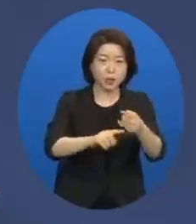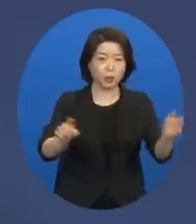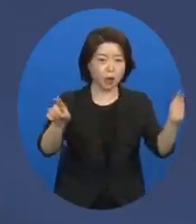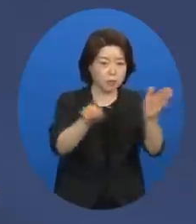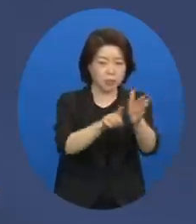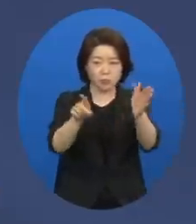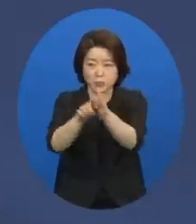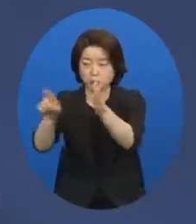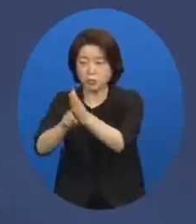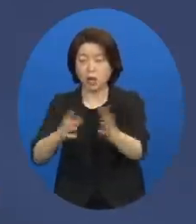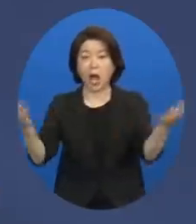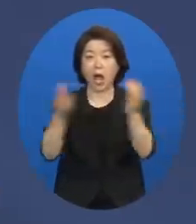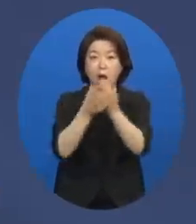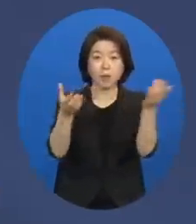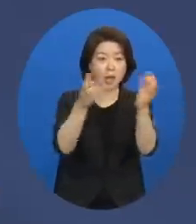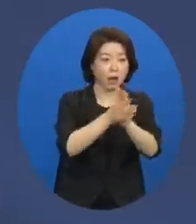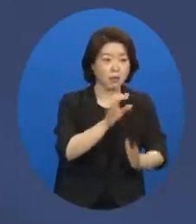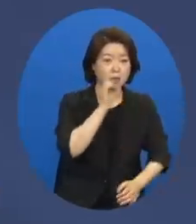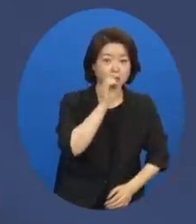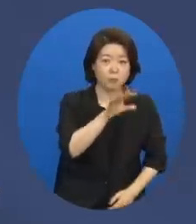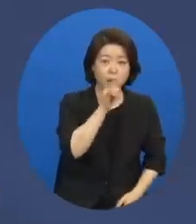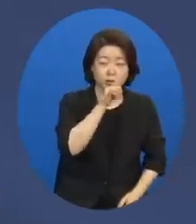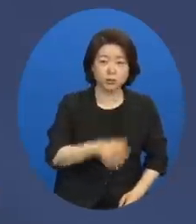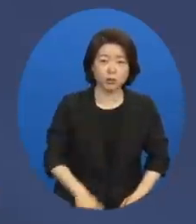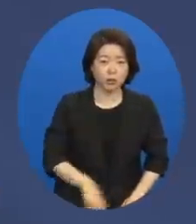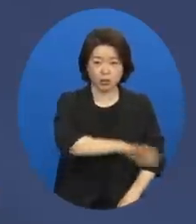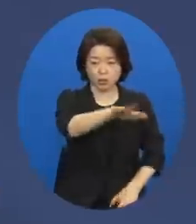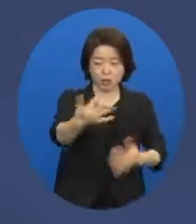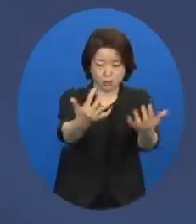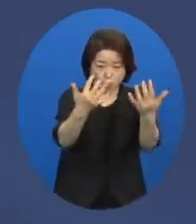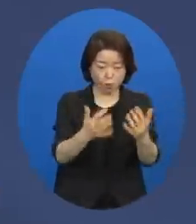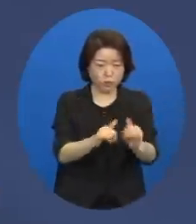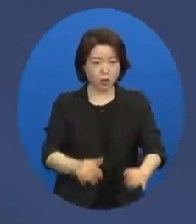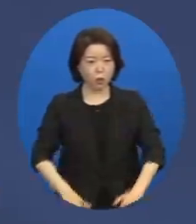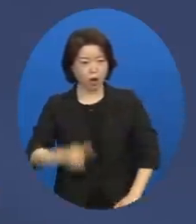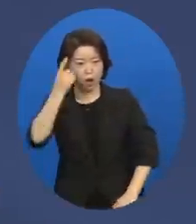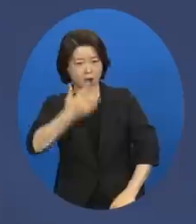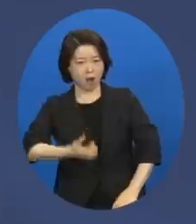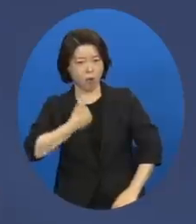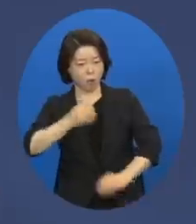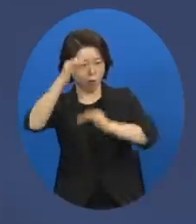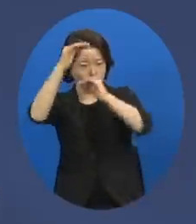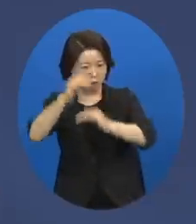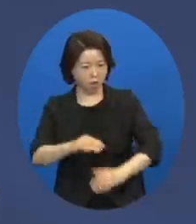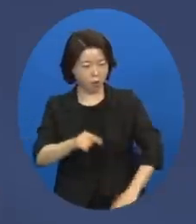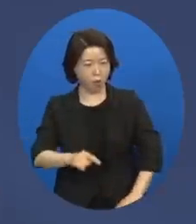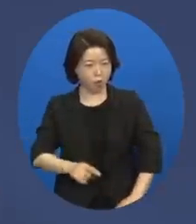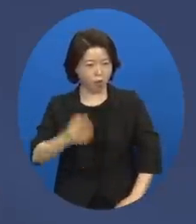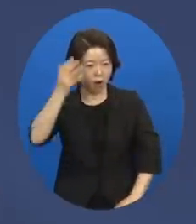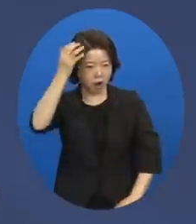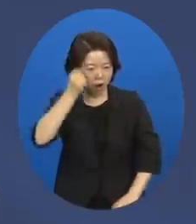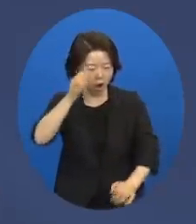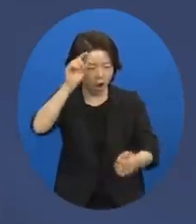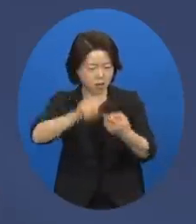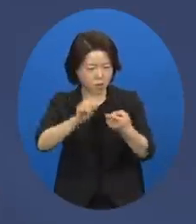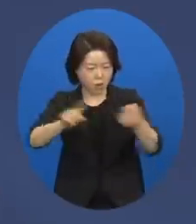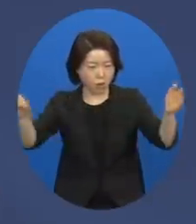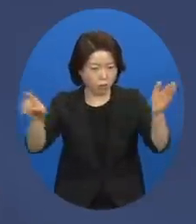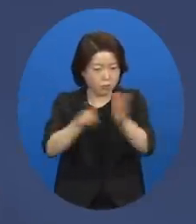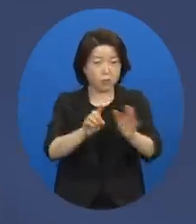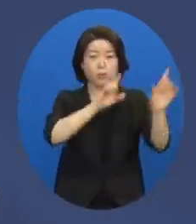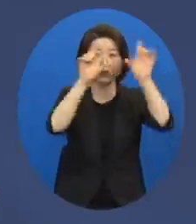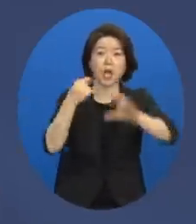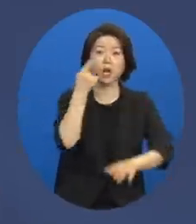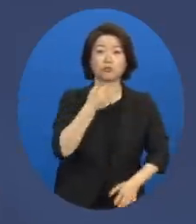믿는다고 아멘하길래 예배당에 나와 있으면 모든 사람이 다 그 충격적인 사실을 액면 그대로 믿고 그렇게 사는